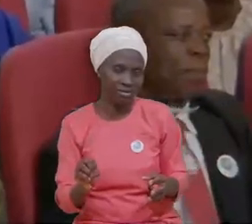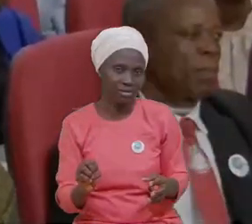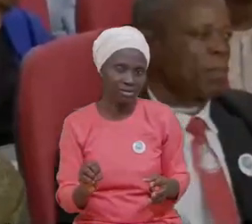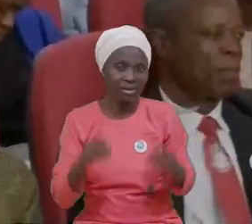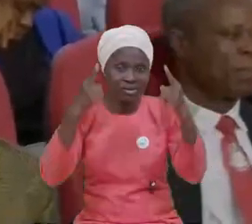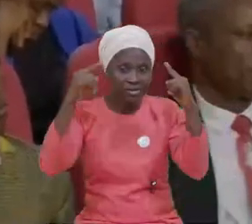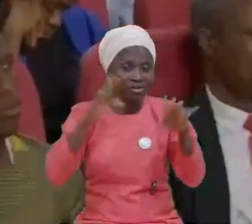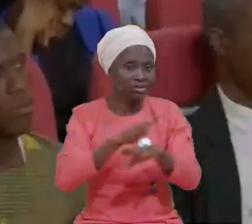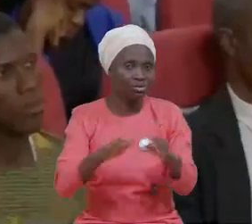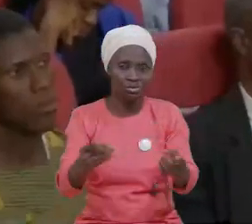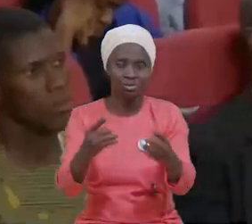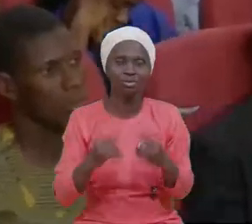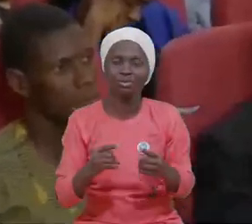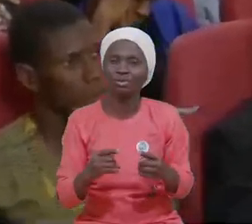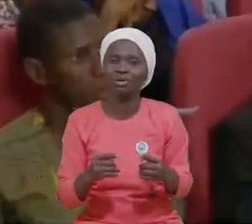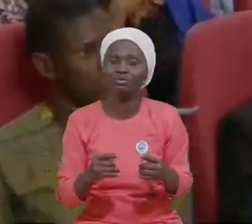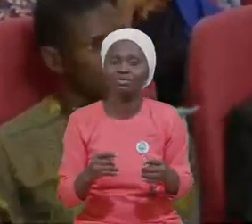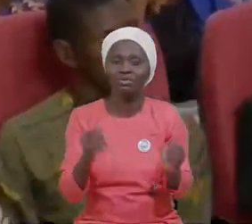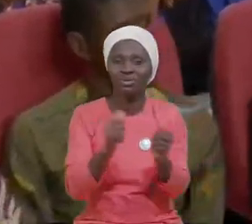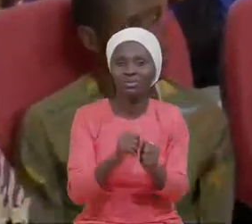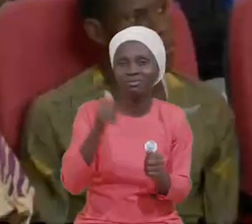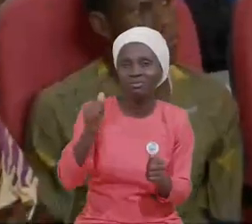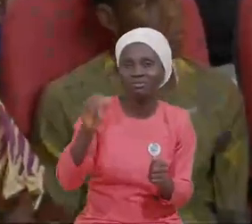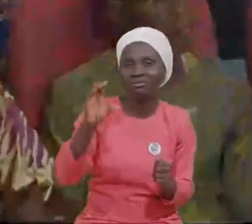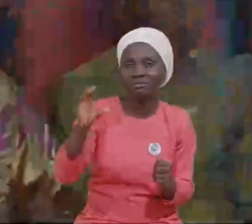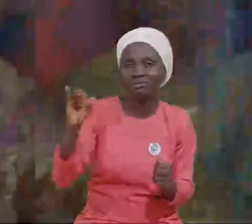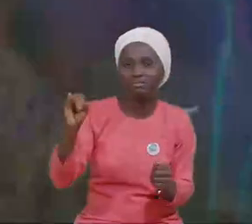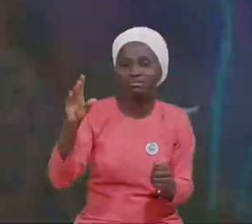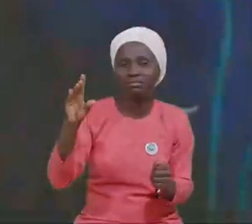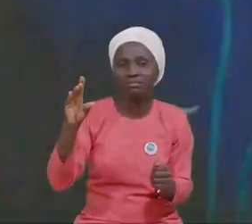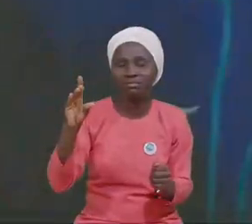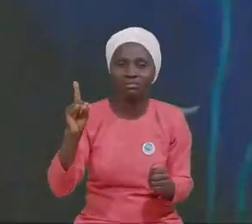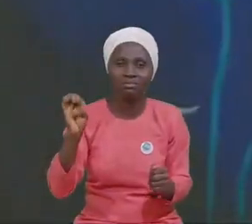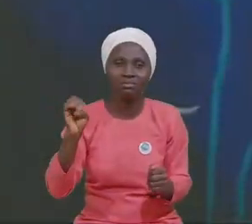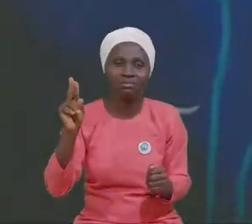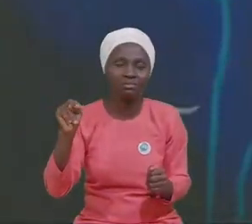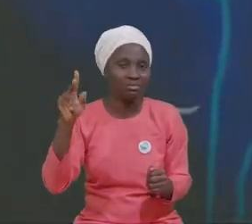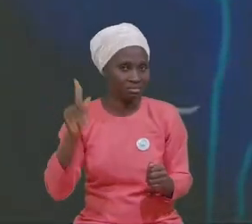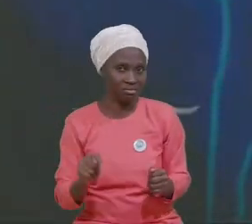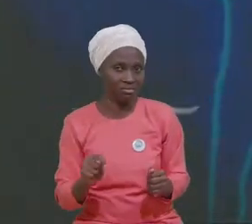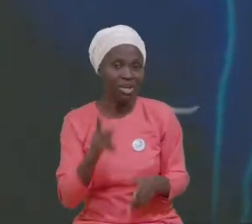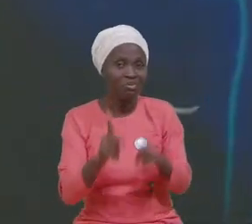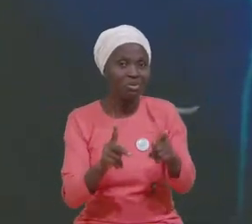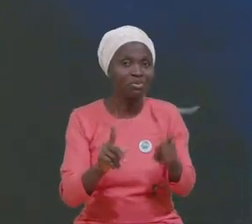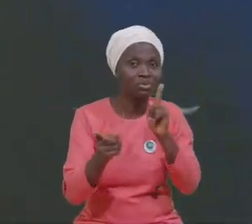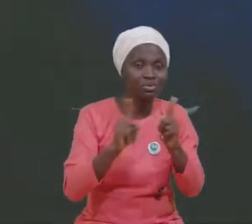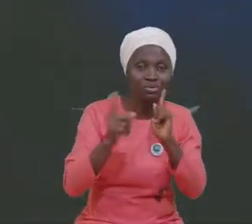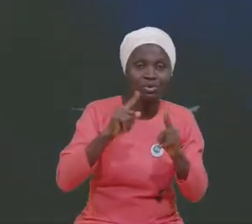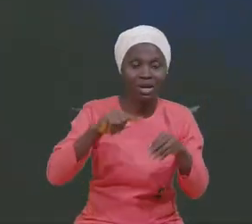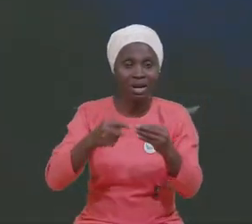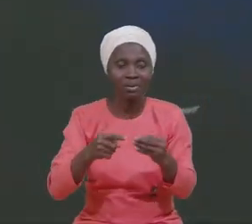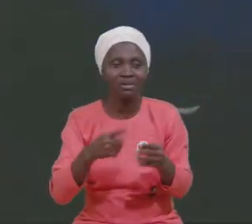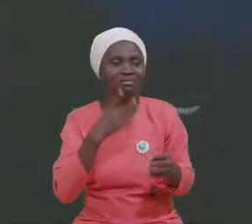par chance. Quelqu'un parle de chance. Oh, j'ai chanceux, chanceux. Hein? Il n'y a pas de chance. C'est lorsque la